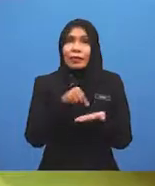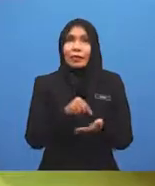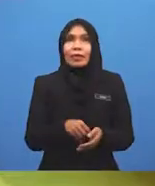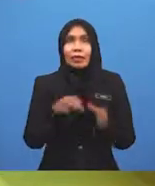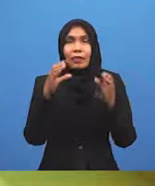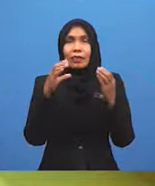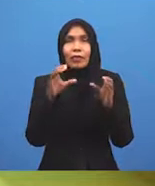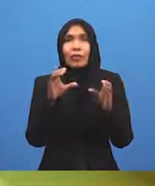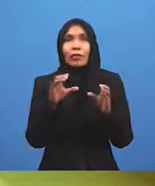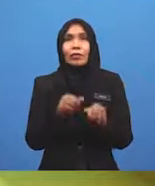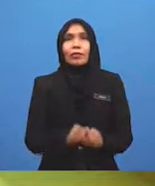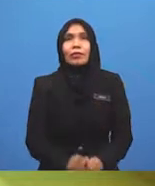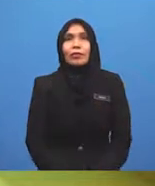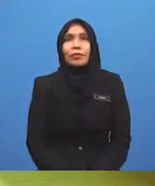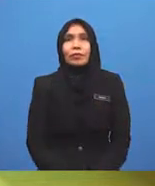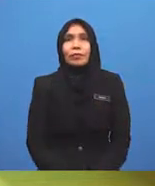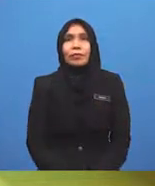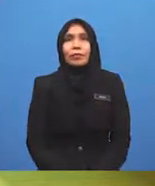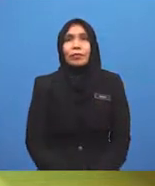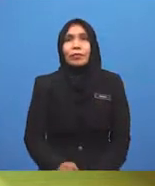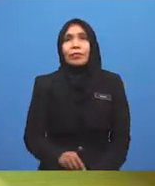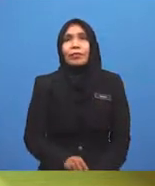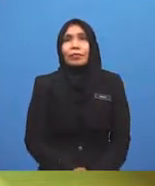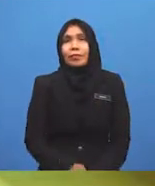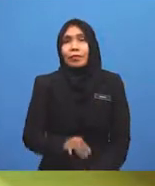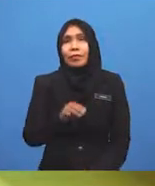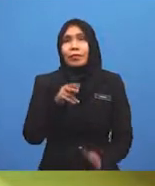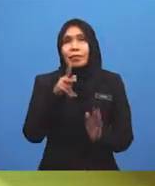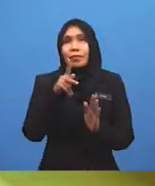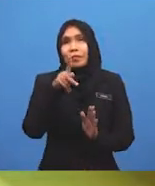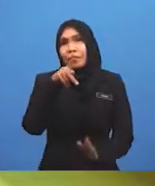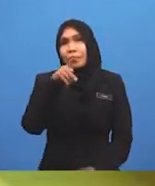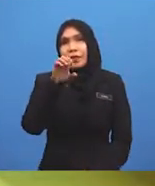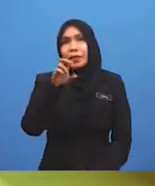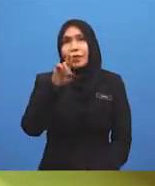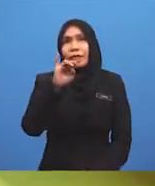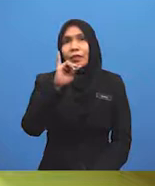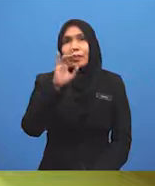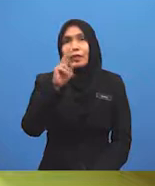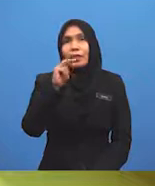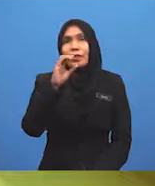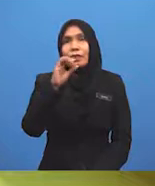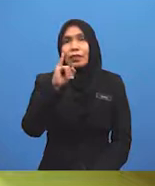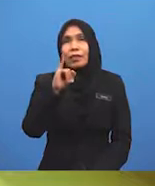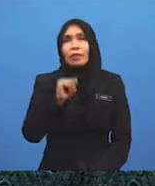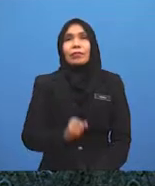cikgu memperincikan lagi komponen-komponen adab bercakap. Antaranya